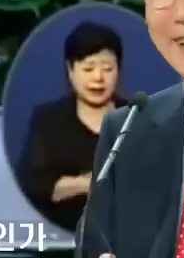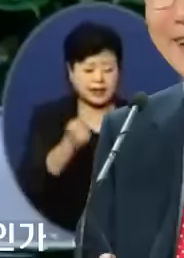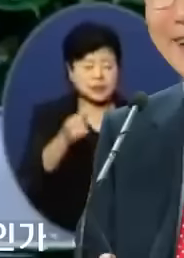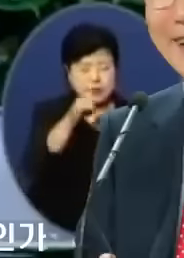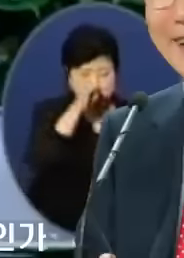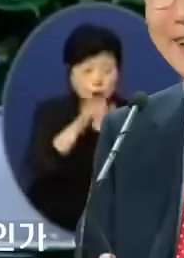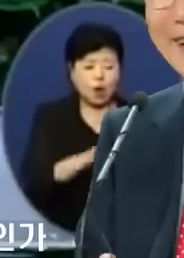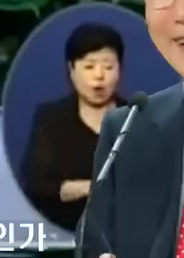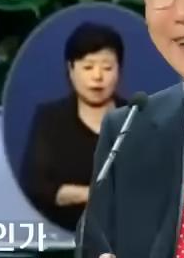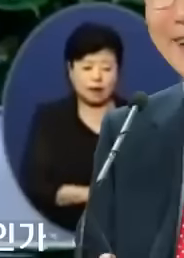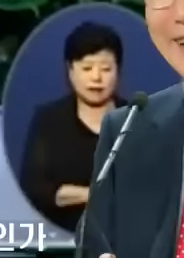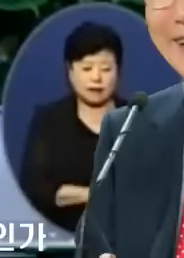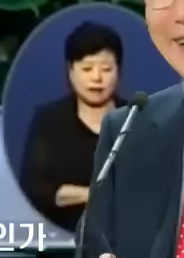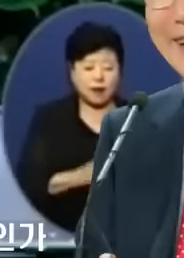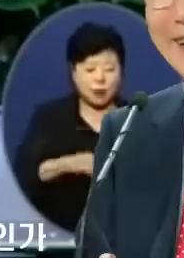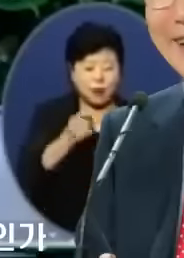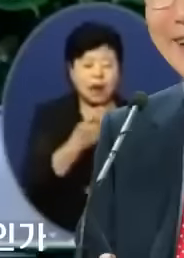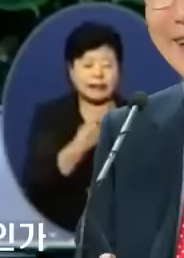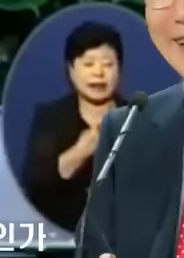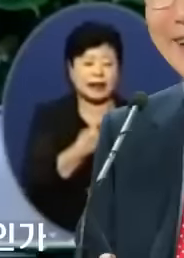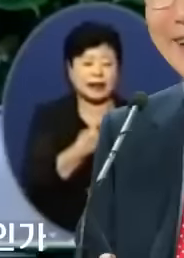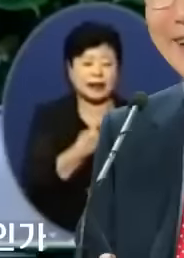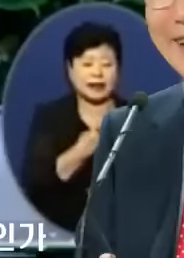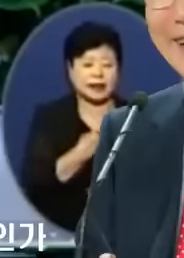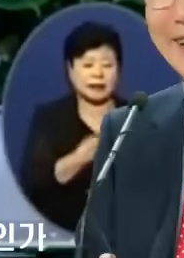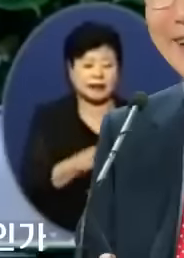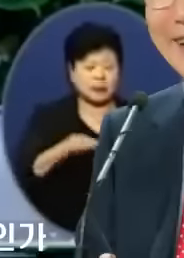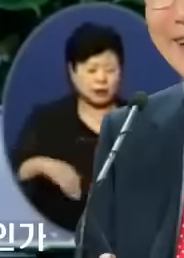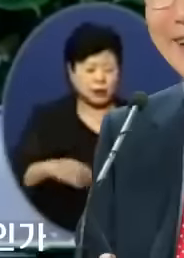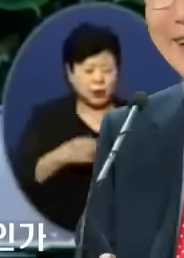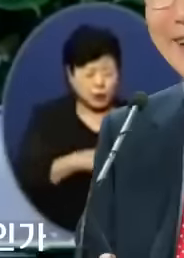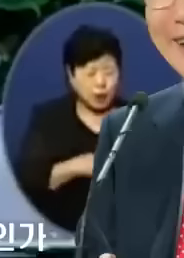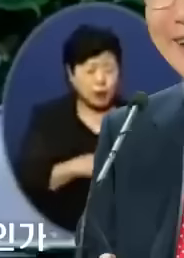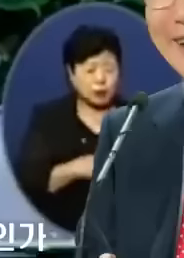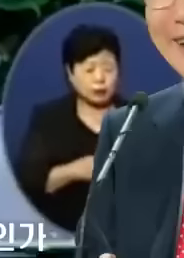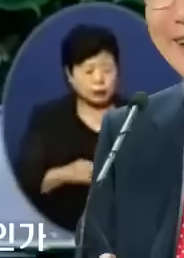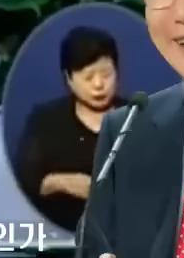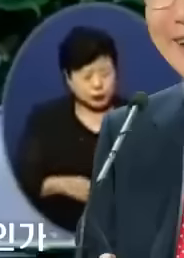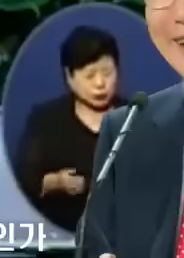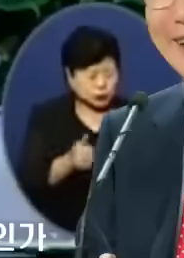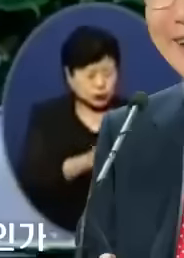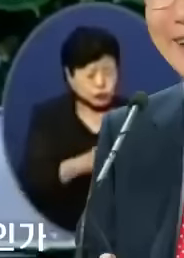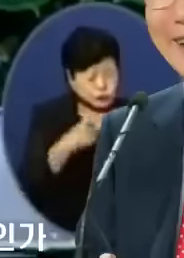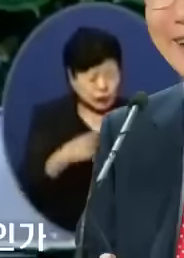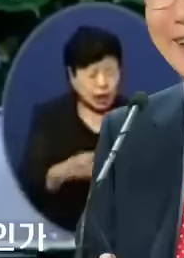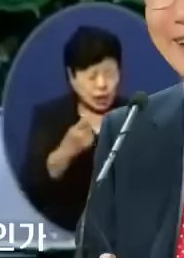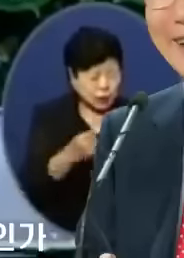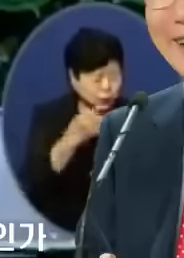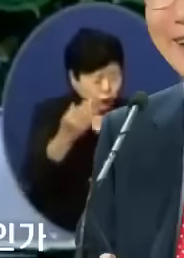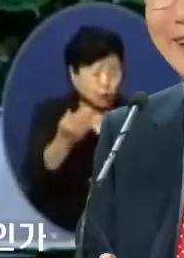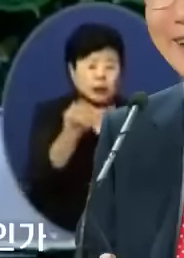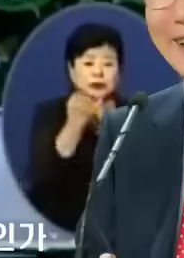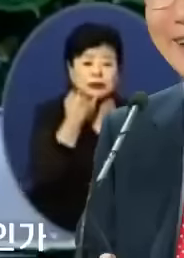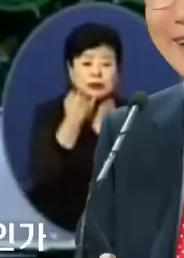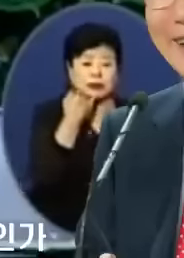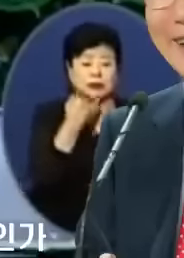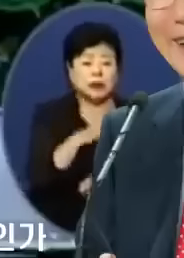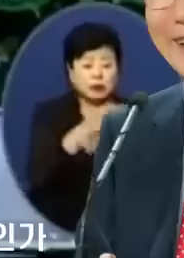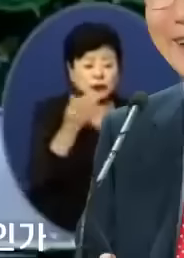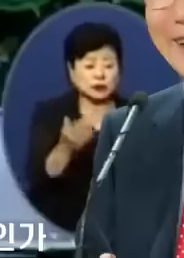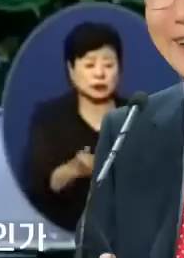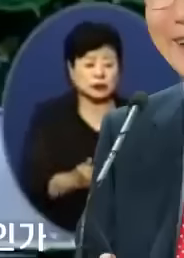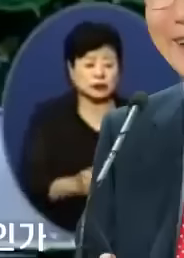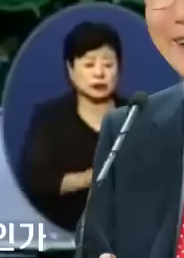힘이 있습니다. 환란이나 공고나 적신이나 위험이나 기근이냐 죽음이냐 칼이랴 이 모든